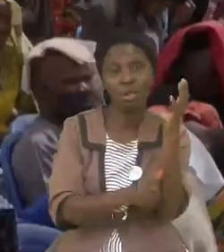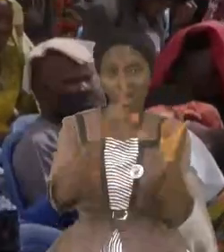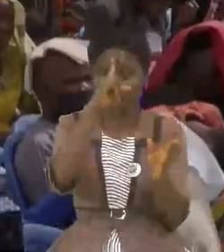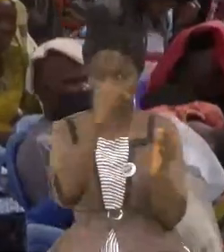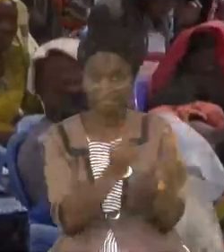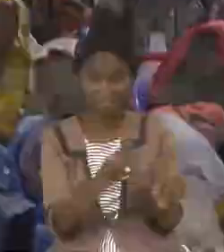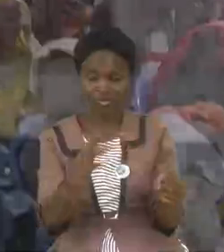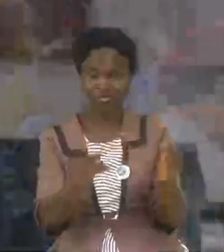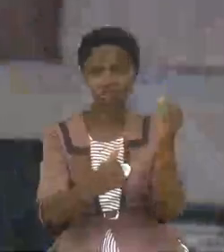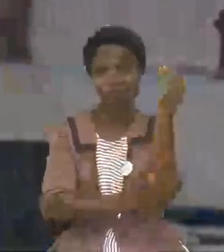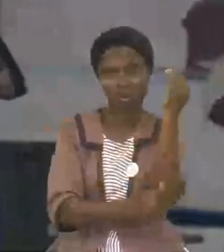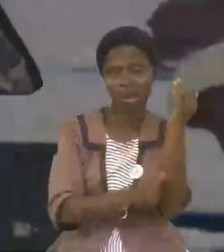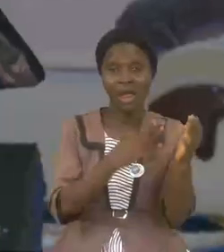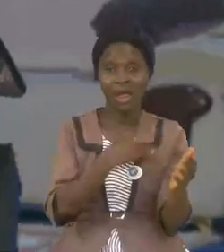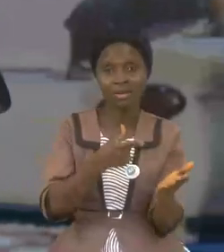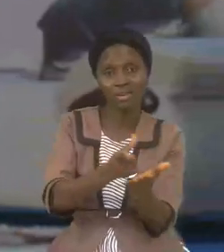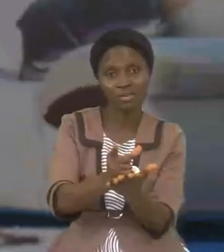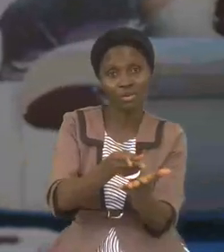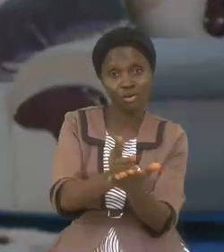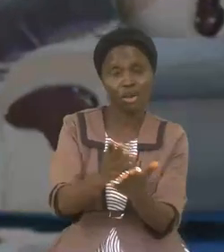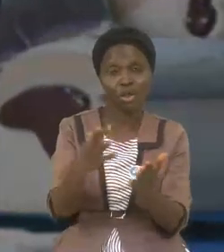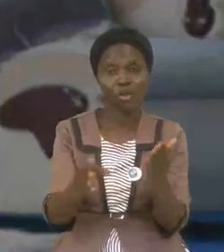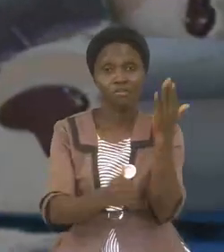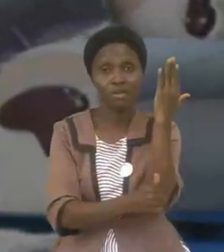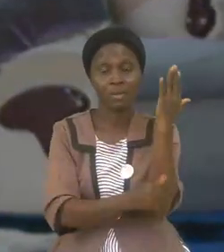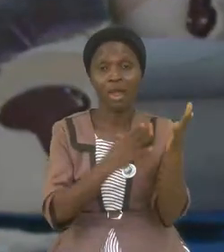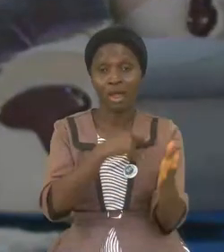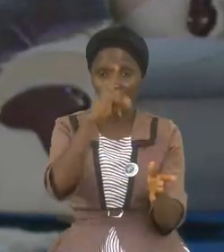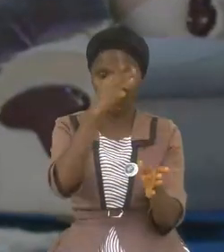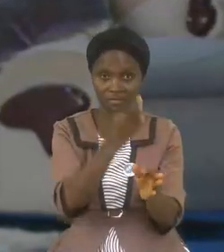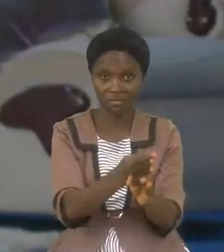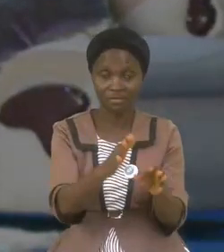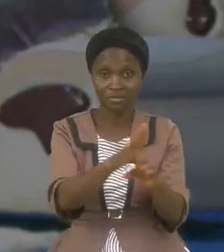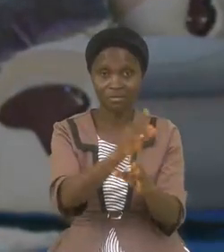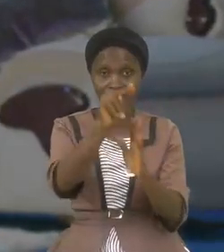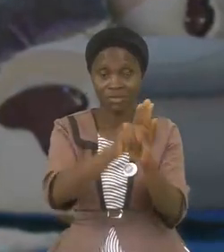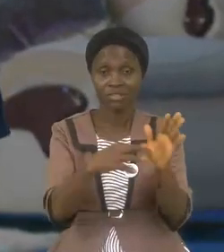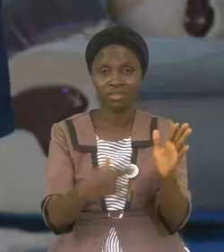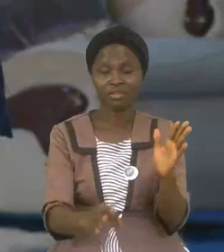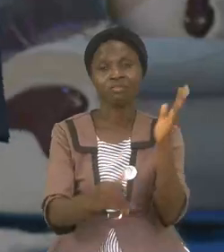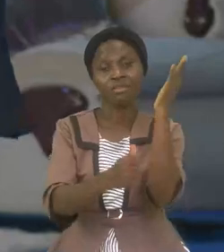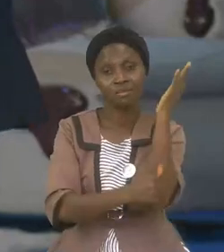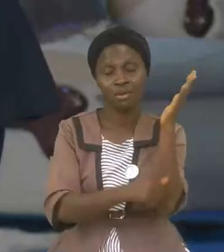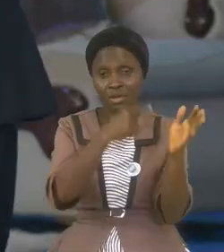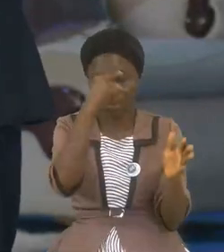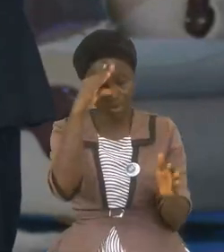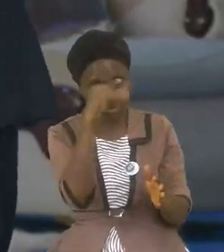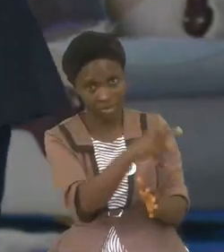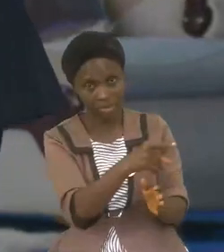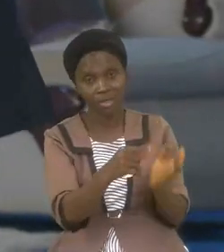d'Abraham et sa disposition et la foi d'Abraham et la loyauté d'Abraham et la